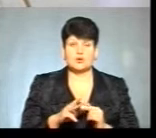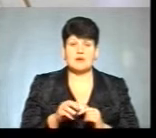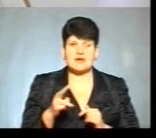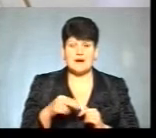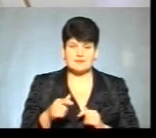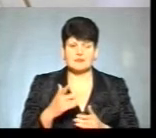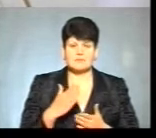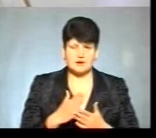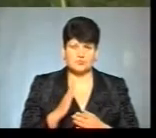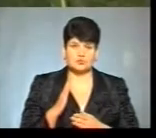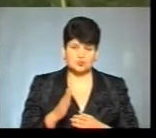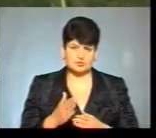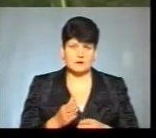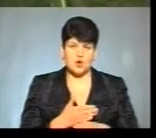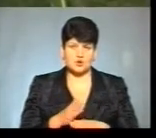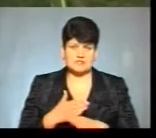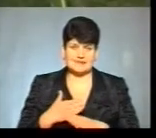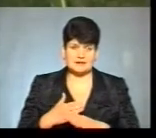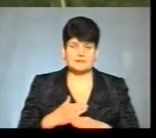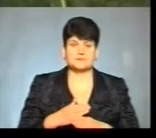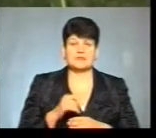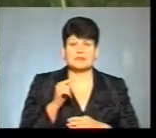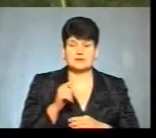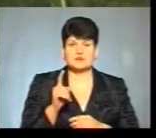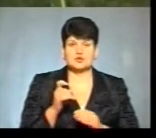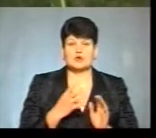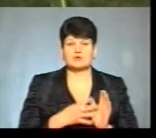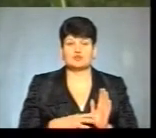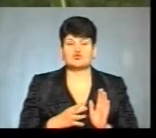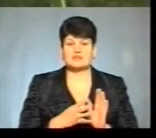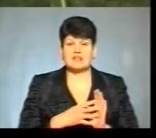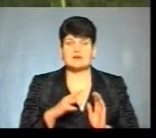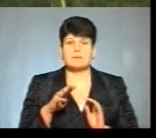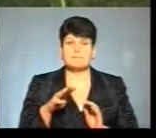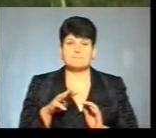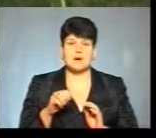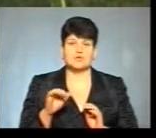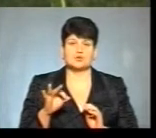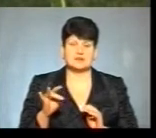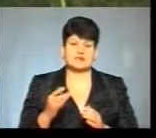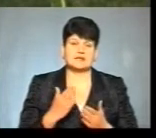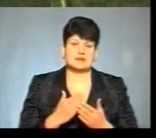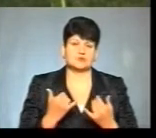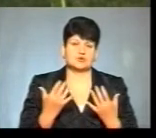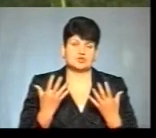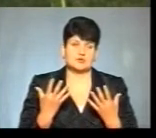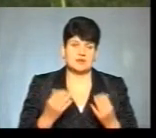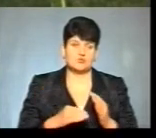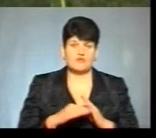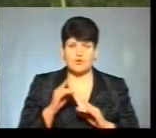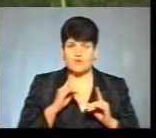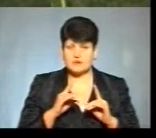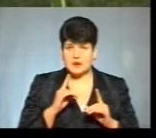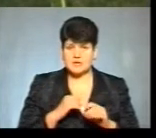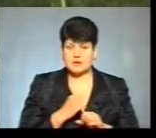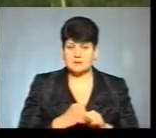вони мають безпосередньо бути розділені всі на тих 199 мажоритарщиків, які на сьогоднішній день є, які в Верховній Раді, які безпосередньо